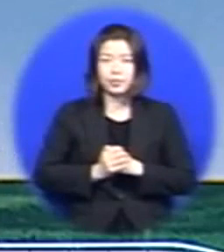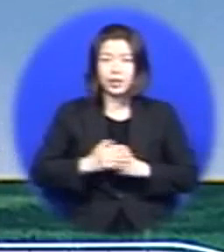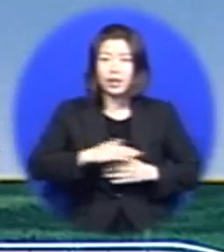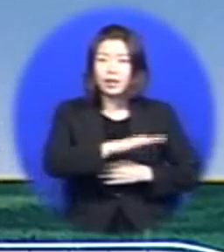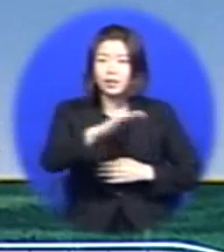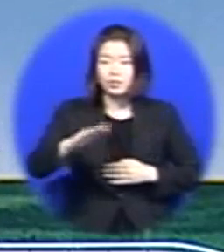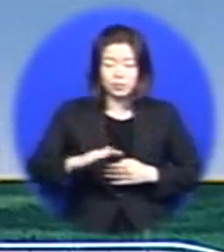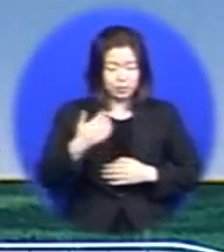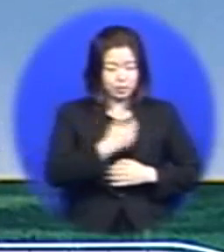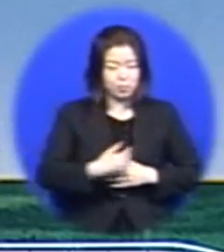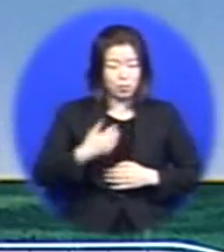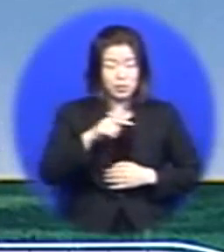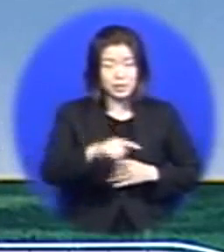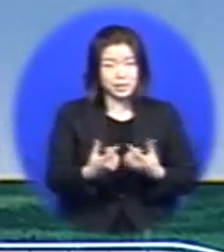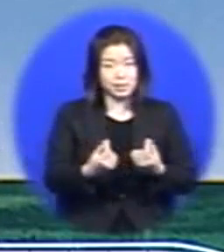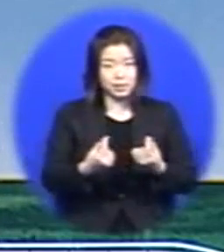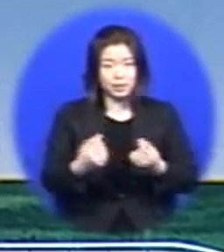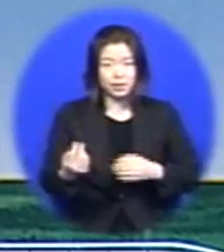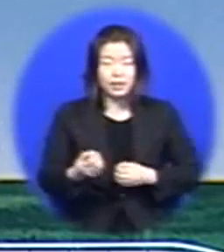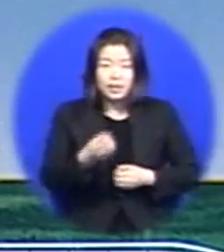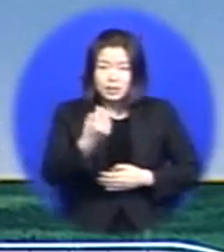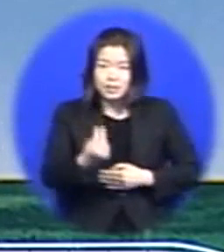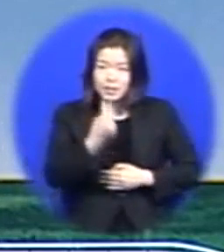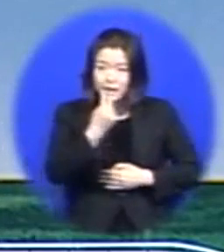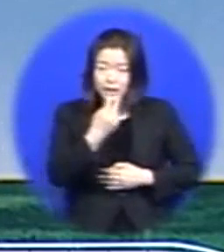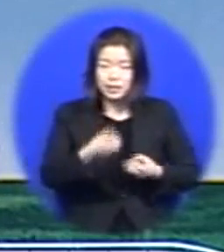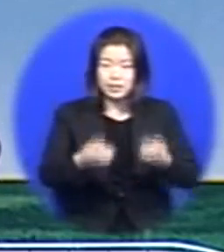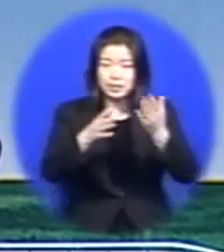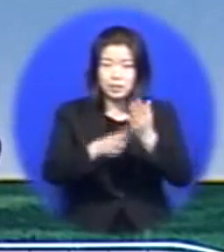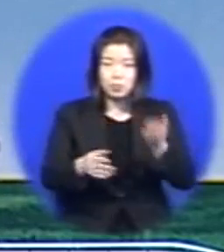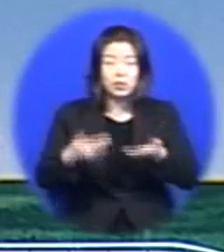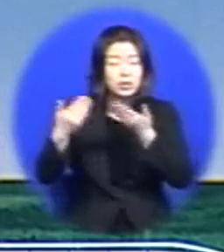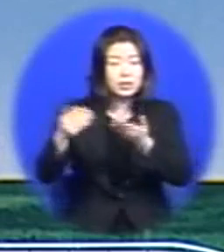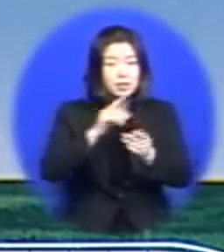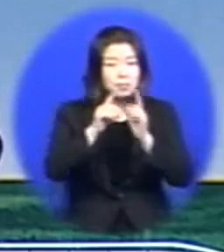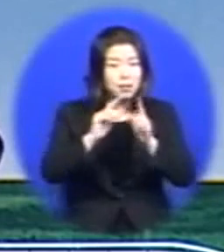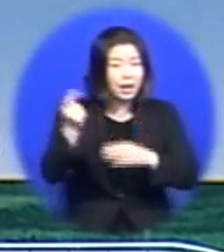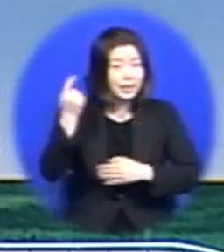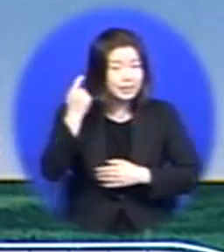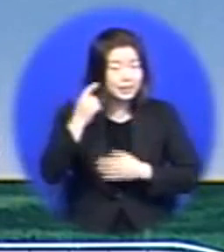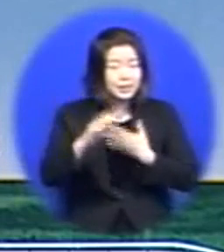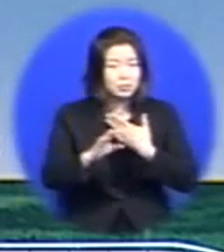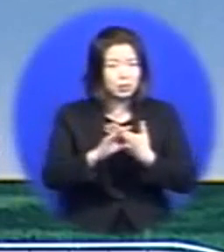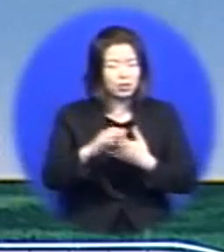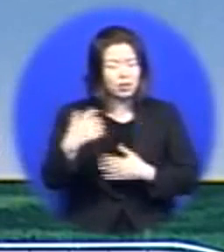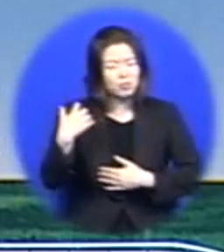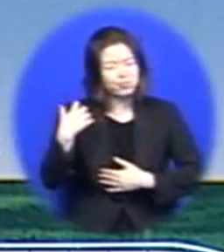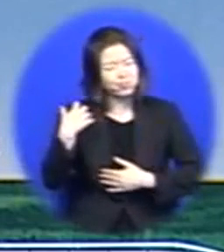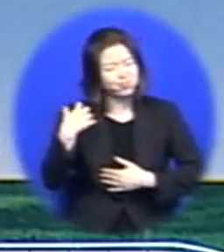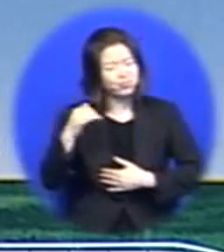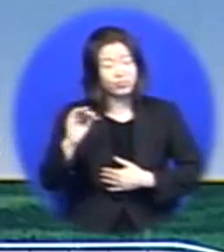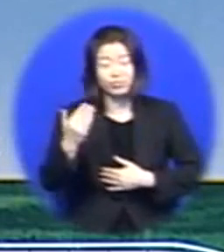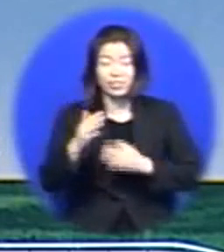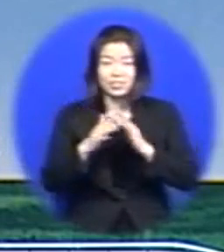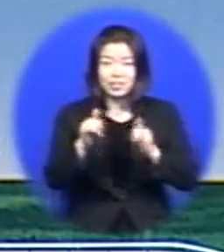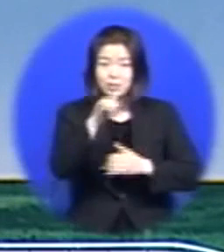우리 몸을 하나님께 이렇게 산 제물로 바치라는 말씀을 들으면 부담되시는 분들이 있으실